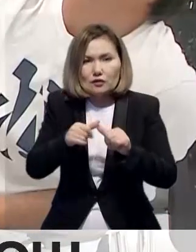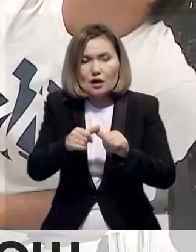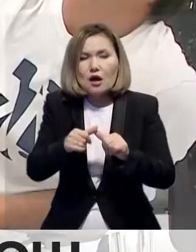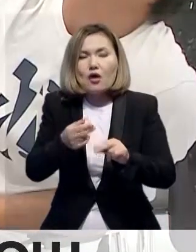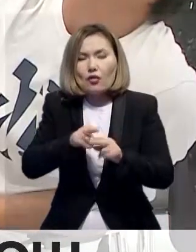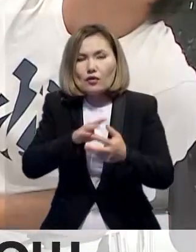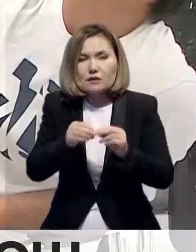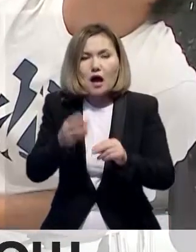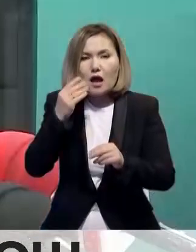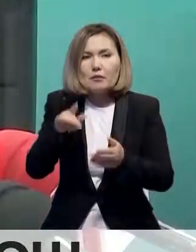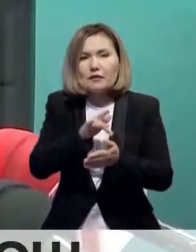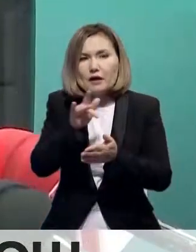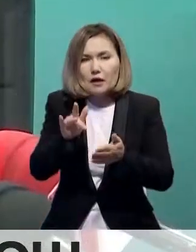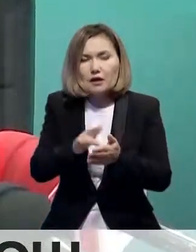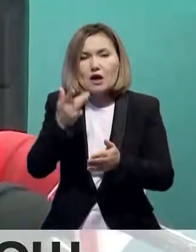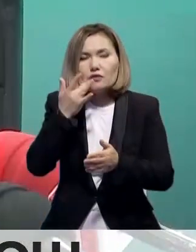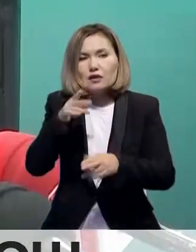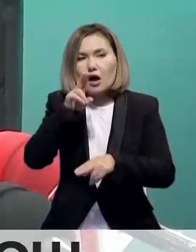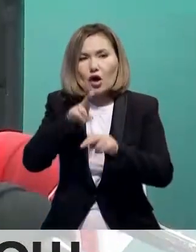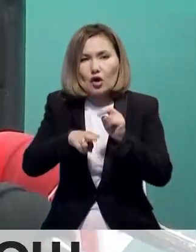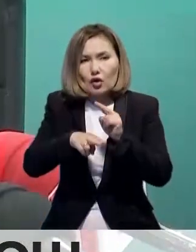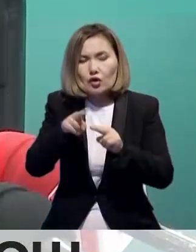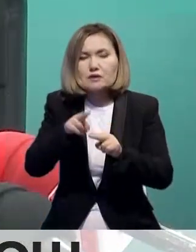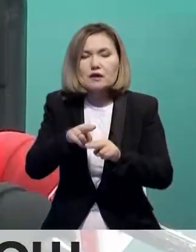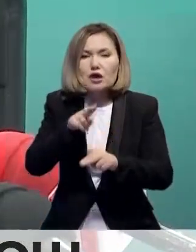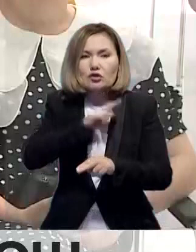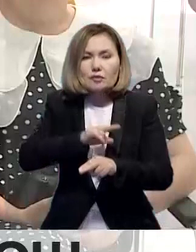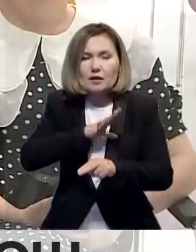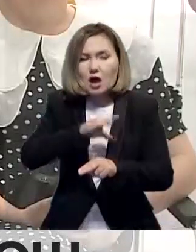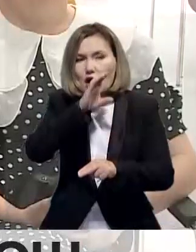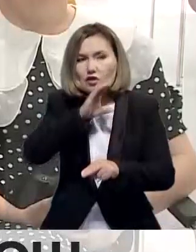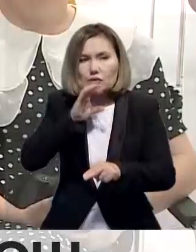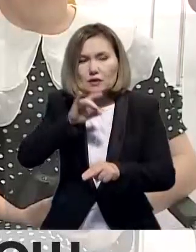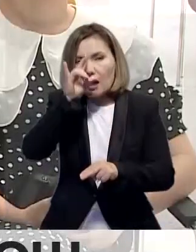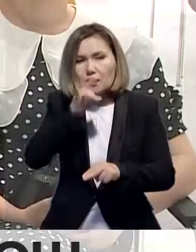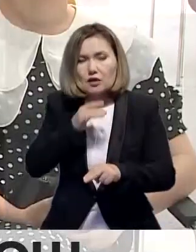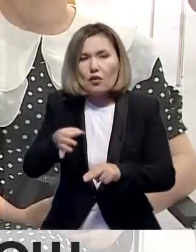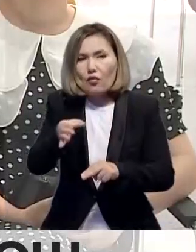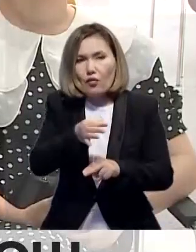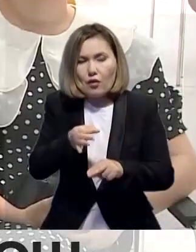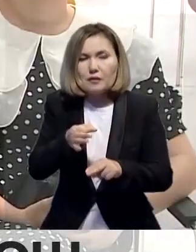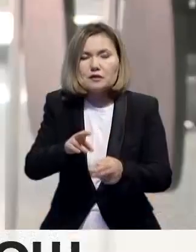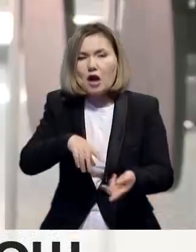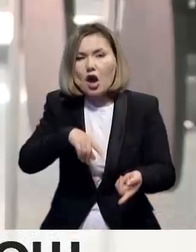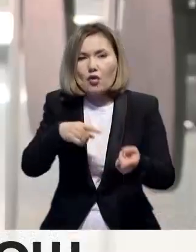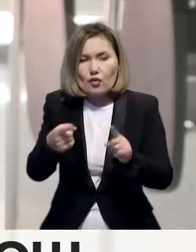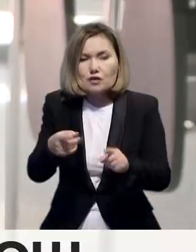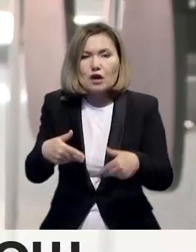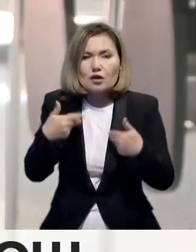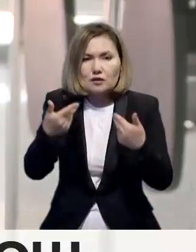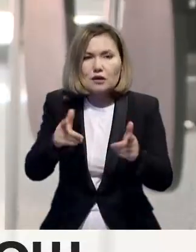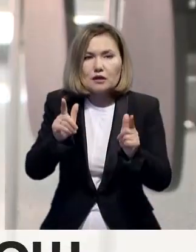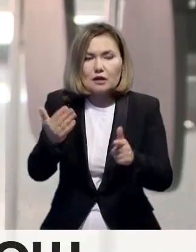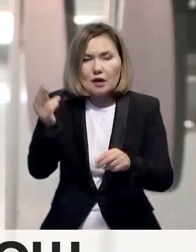үшін Алматы қаласына барып құрылыста жұмыс істеген. Солтүстікті көріп қайту туралы ұсыныс түскенде бірден келіскенін айтады. Есіл